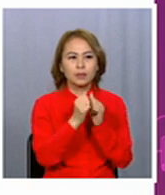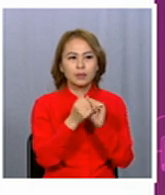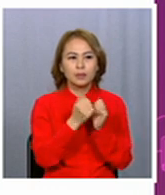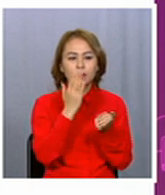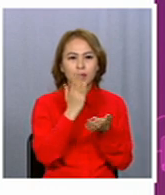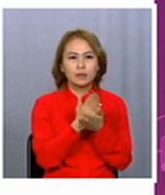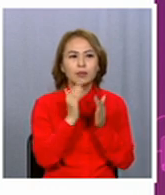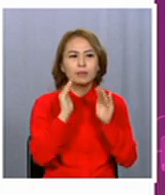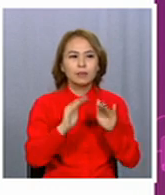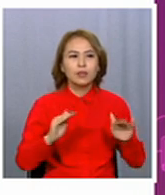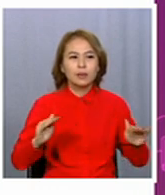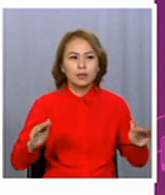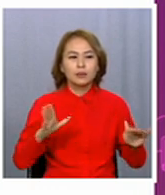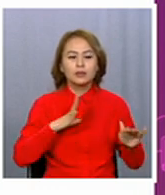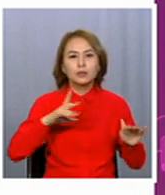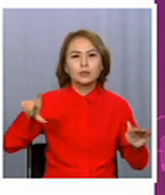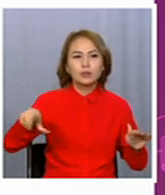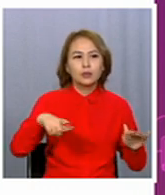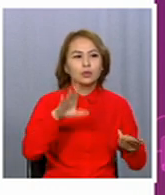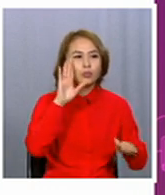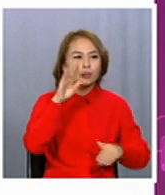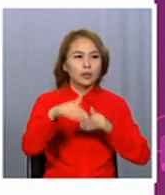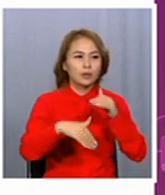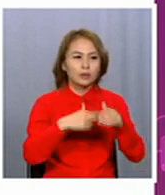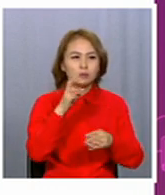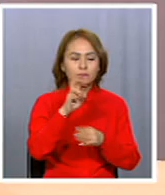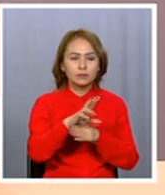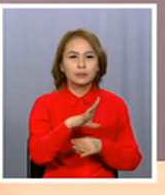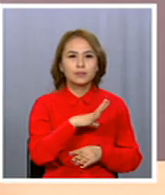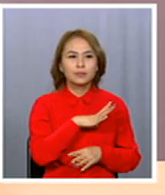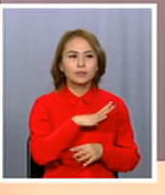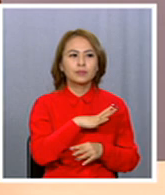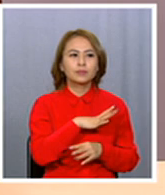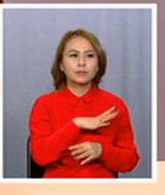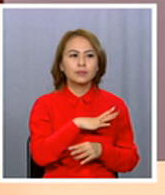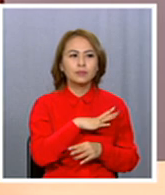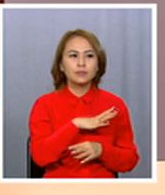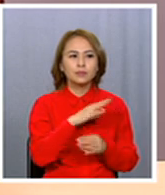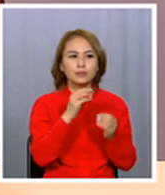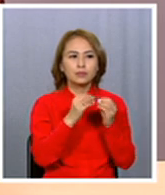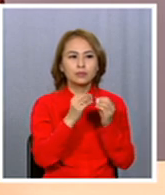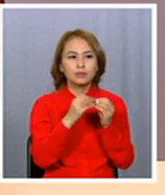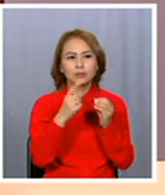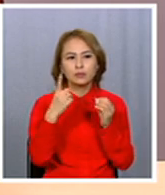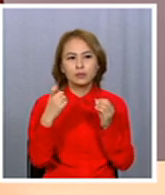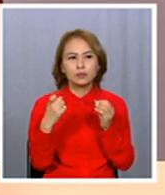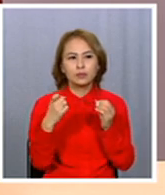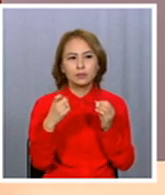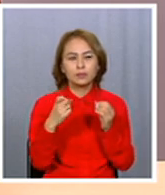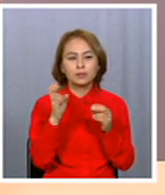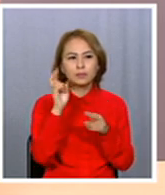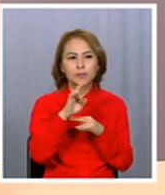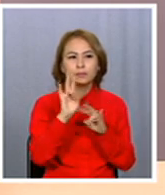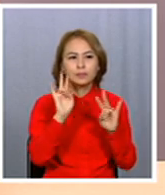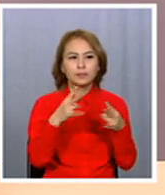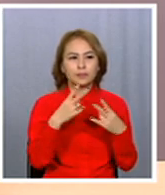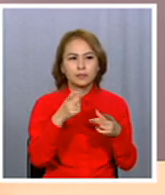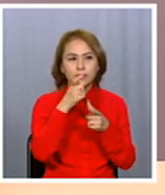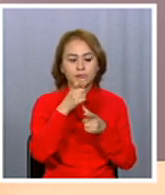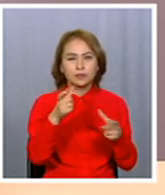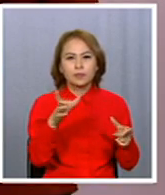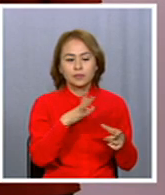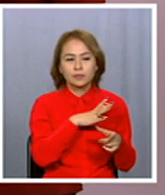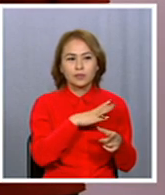бар. Балалар көлге шомылуға келді. Оңға жүз, иірімге барма, деп